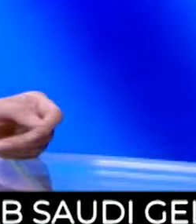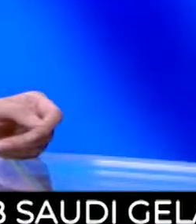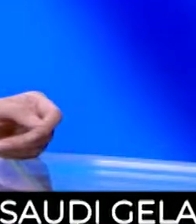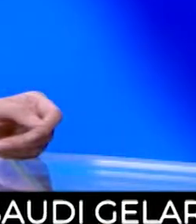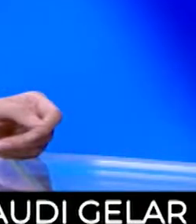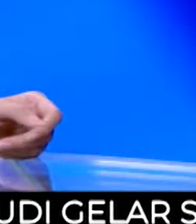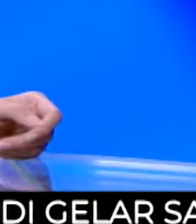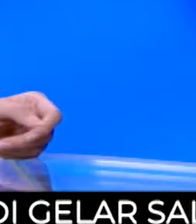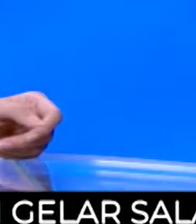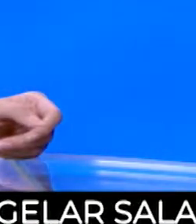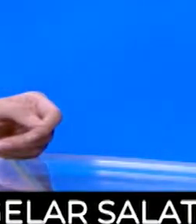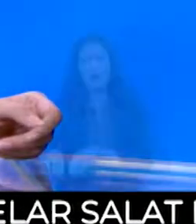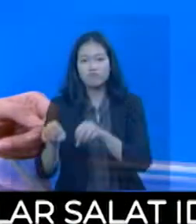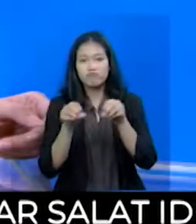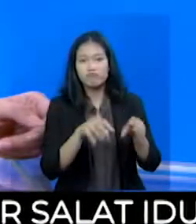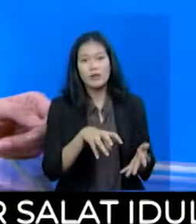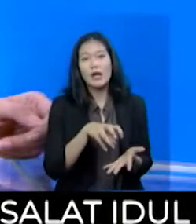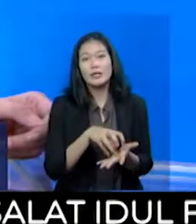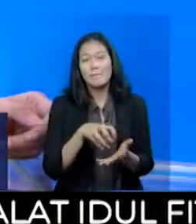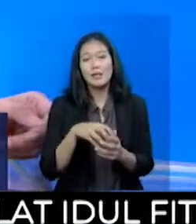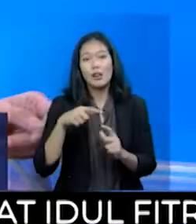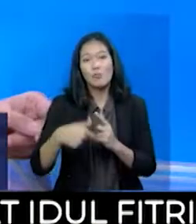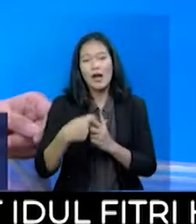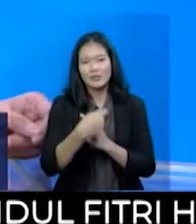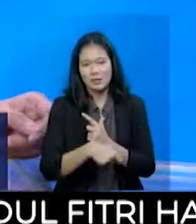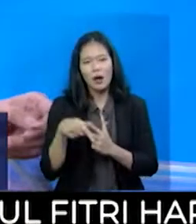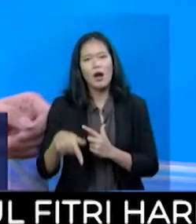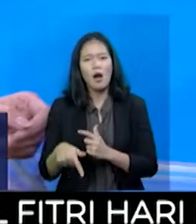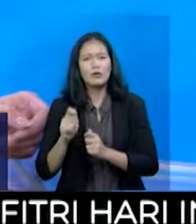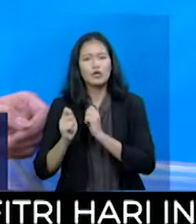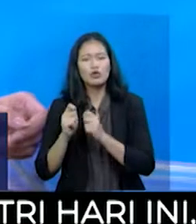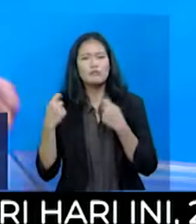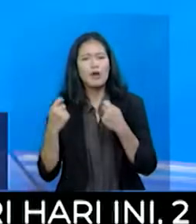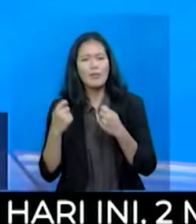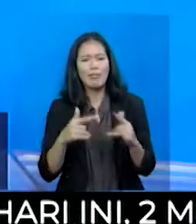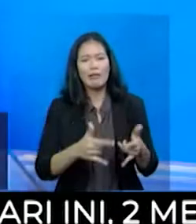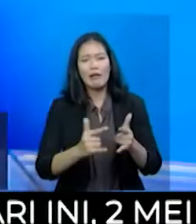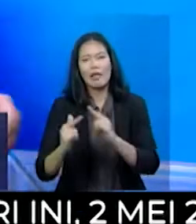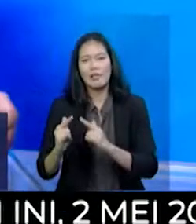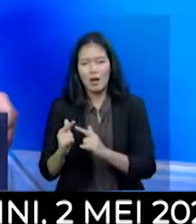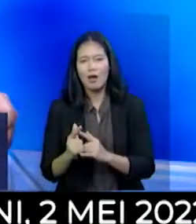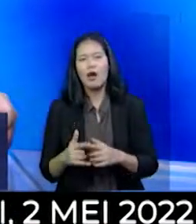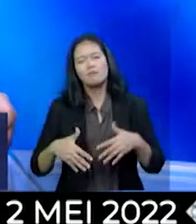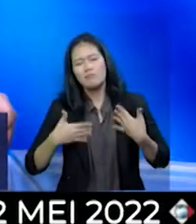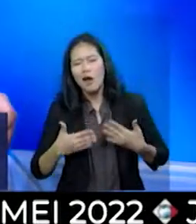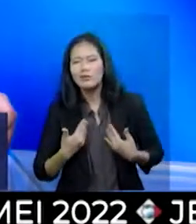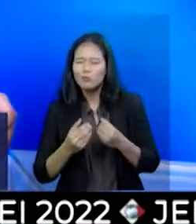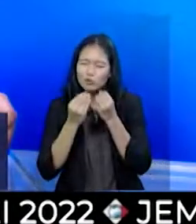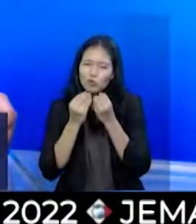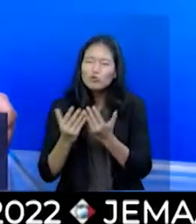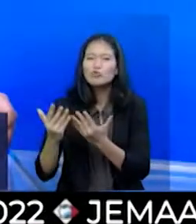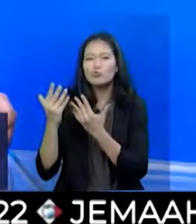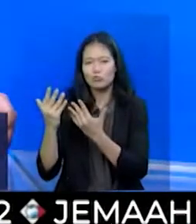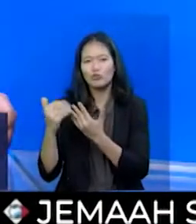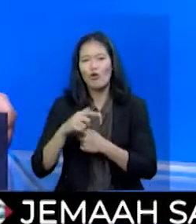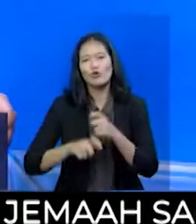Pemirsa, ratusan pengungsi Semeru di Lumajang, Jawa Timur merayakan Idul Fitri di tenda-tenda pengungsian Senin pagi. Rasa syukur, bahagia, bercampur haru dirasakan